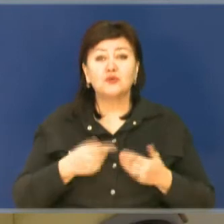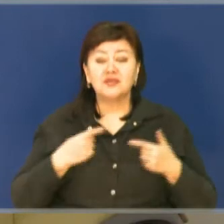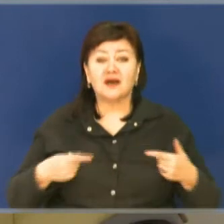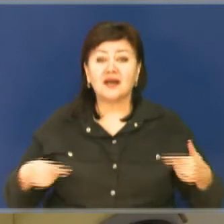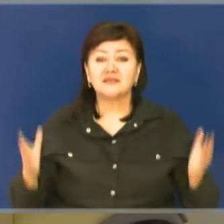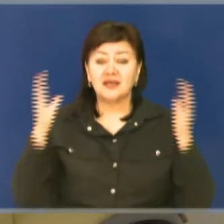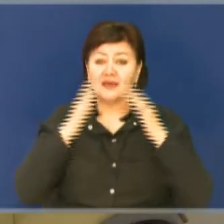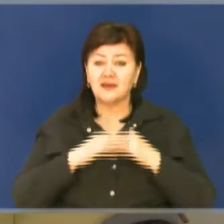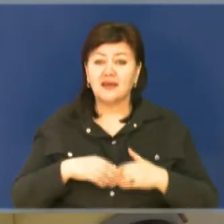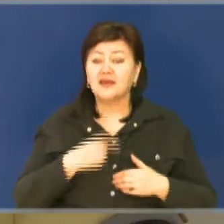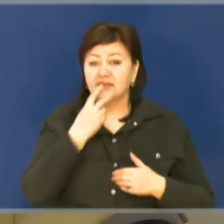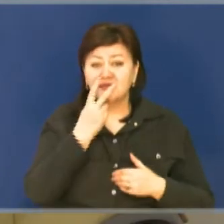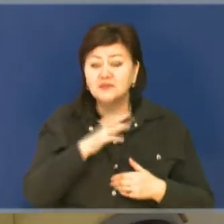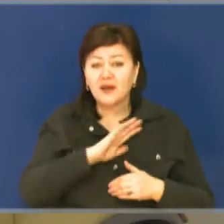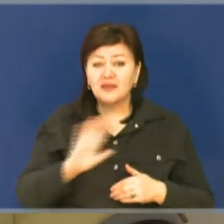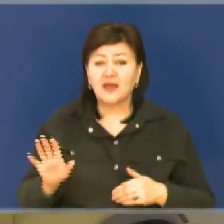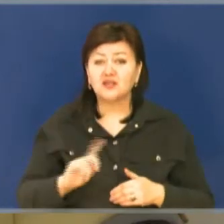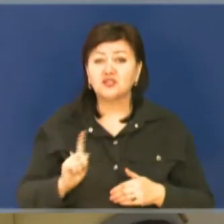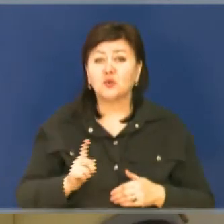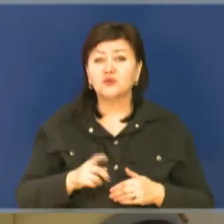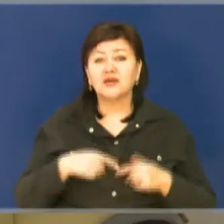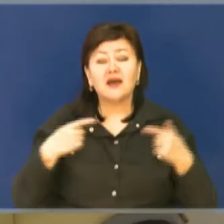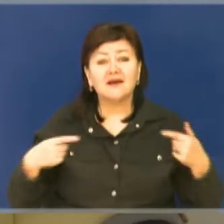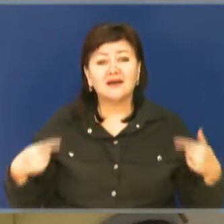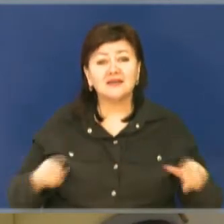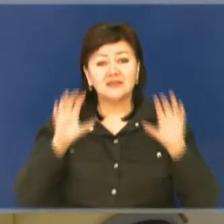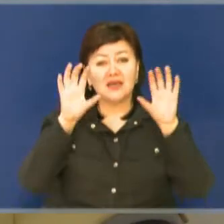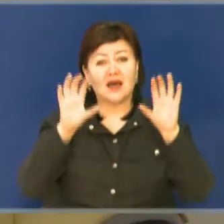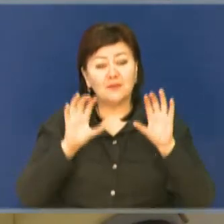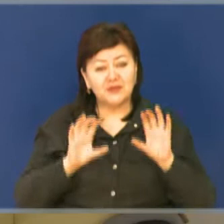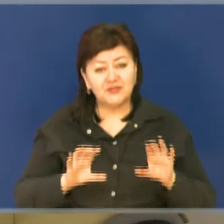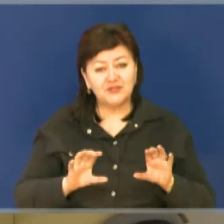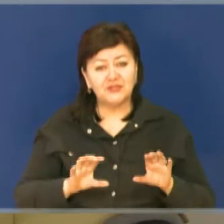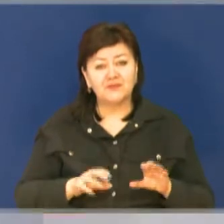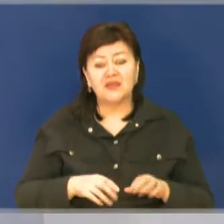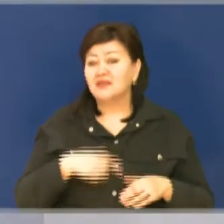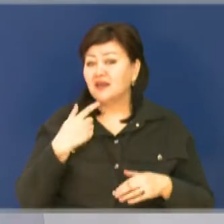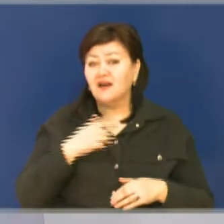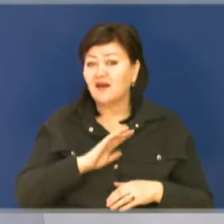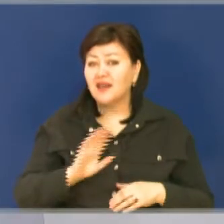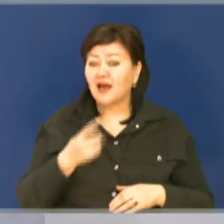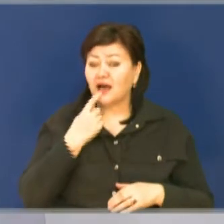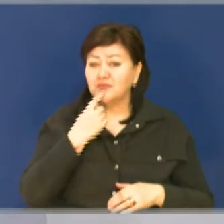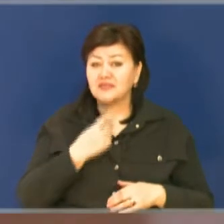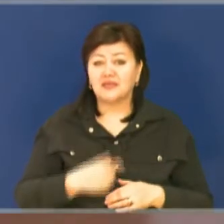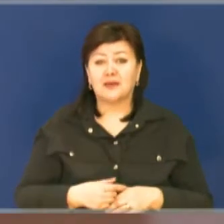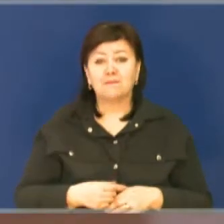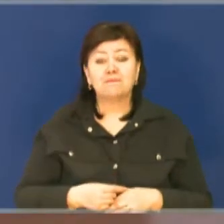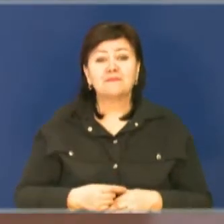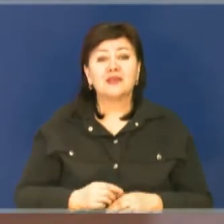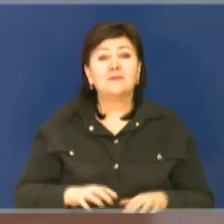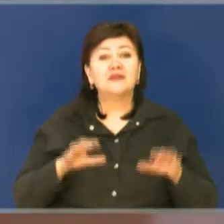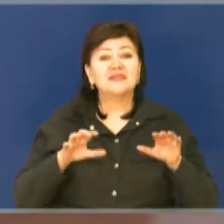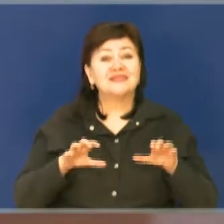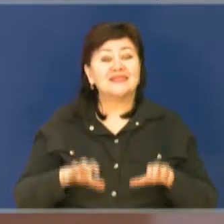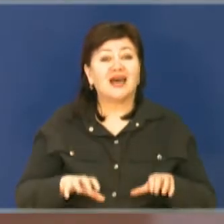религия, несмотря на то, что у них разные обычаи, традиции, не говоря о языке. Председатель еврейского